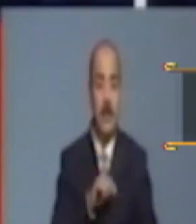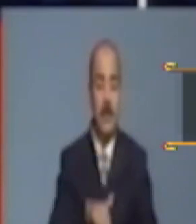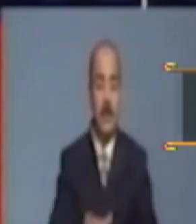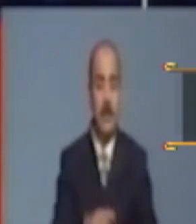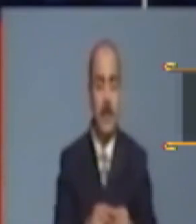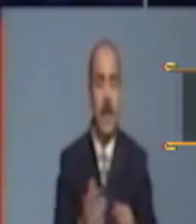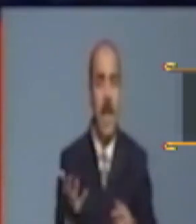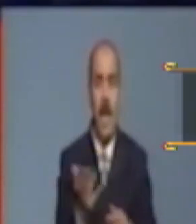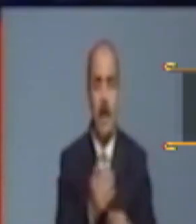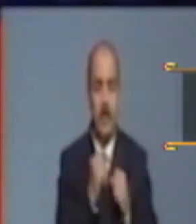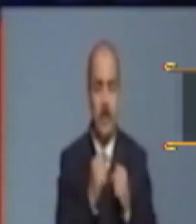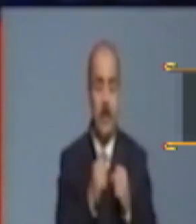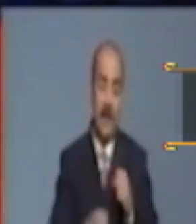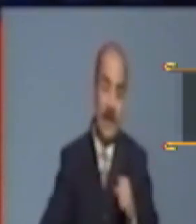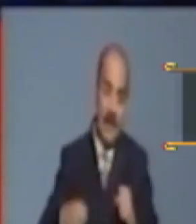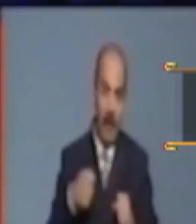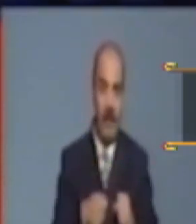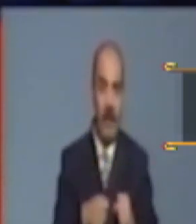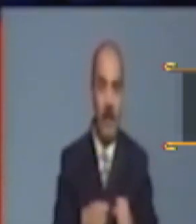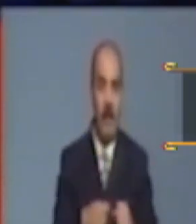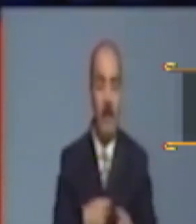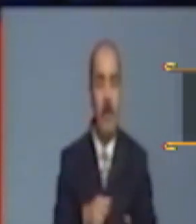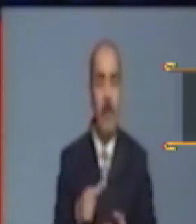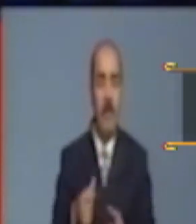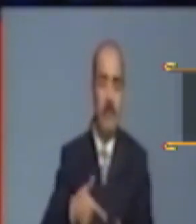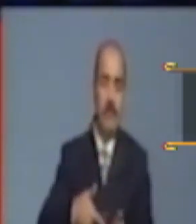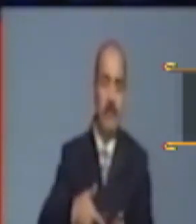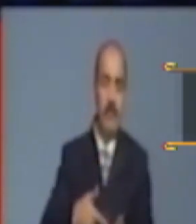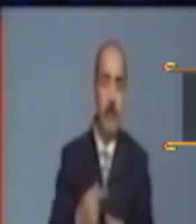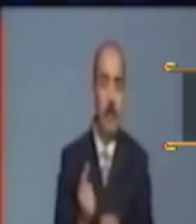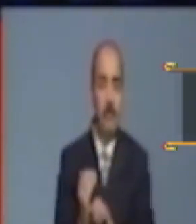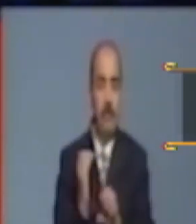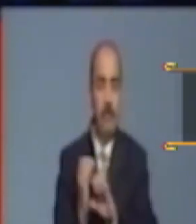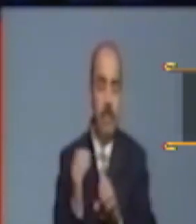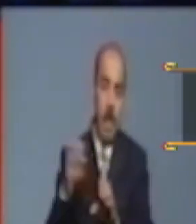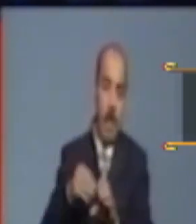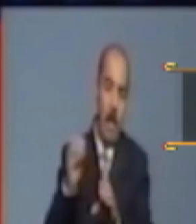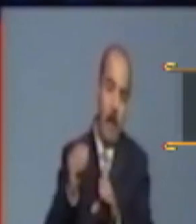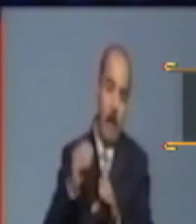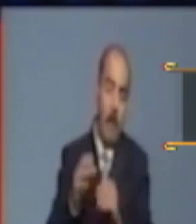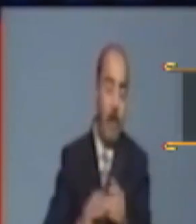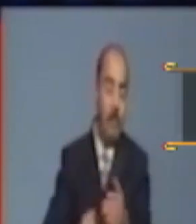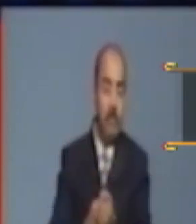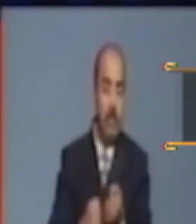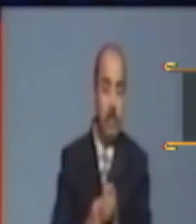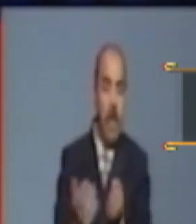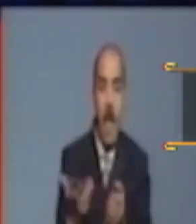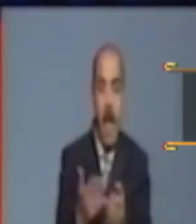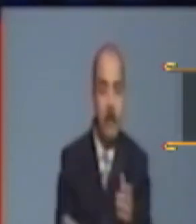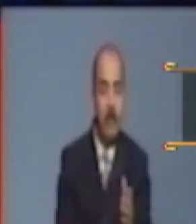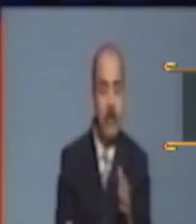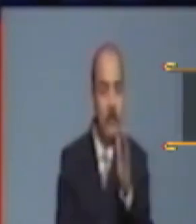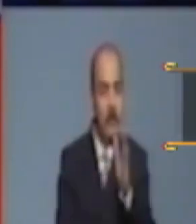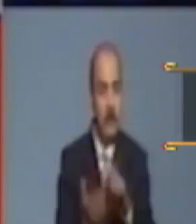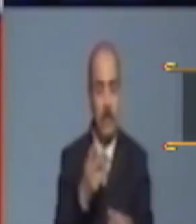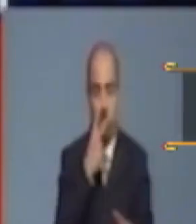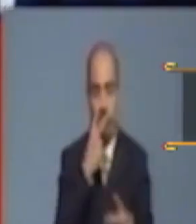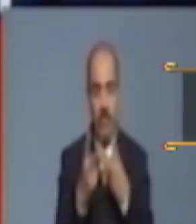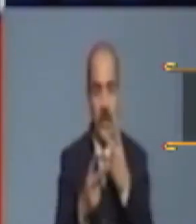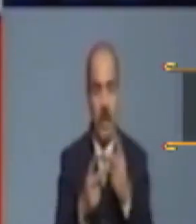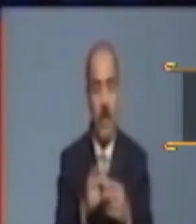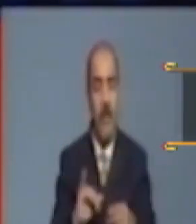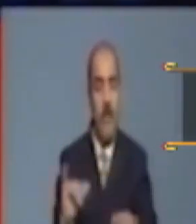7.62x51، ثم الوقود الصاروخي والعبوات الدفع بعد الأعيرة. ومستاذ حضرتك ان بنعرض من